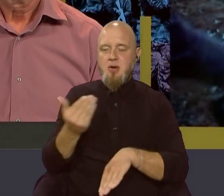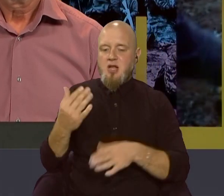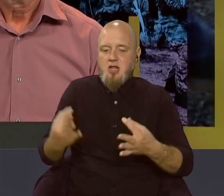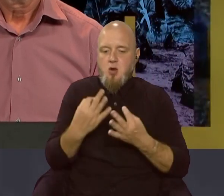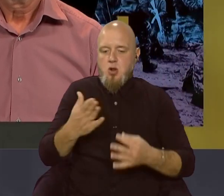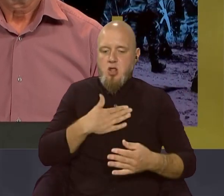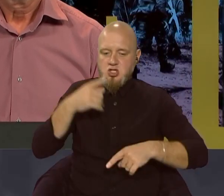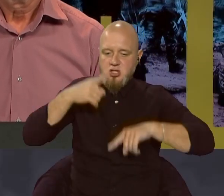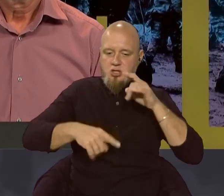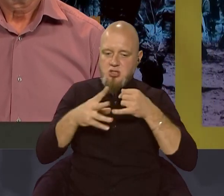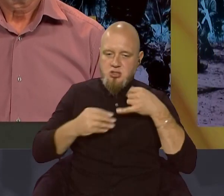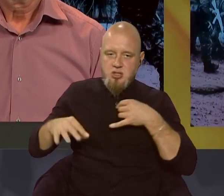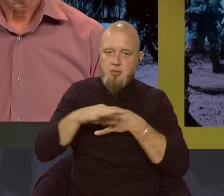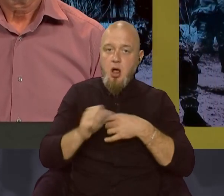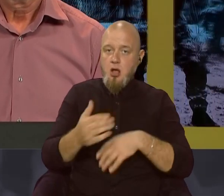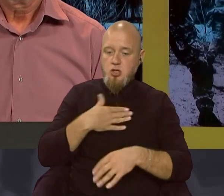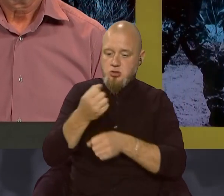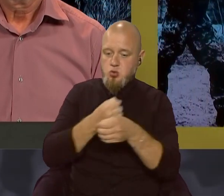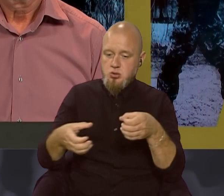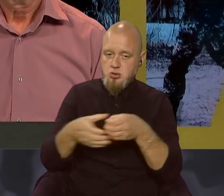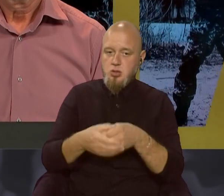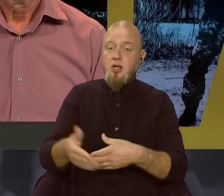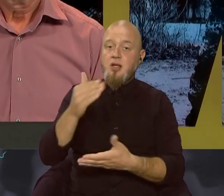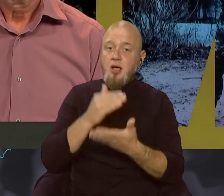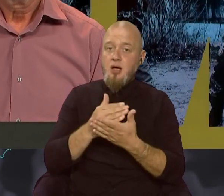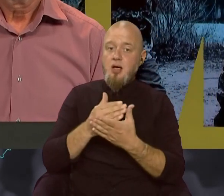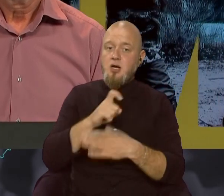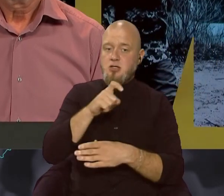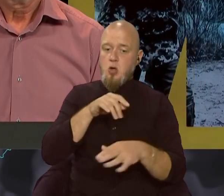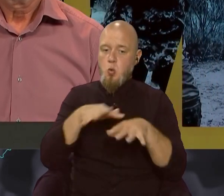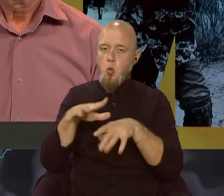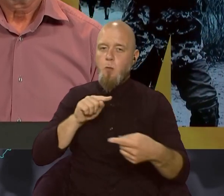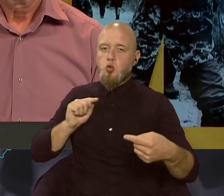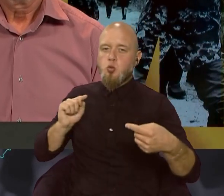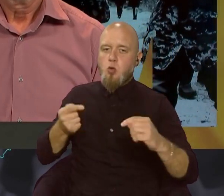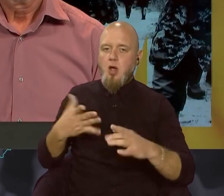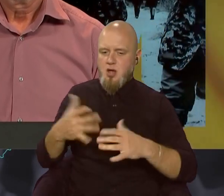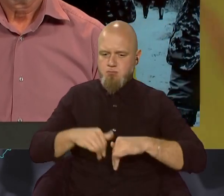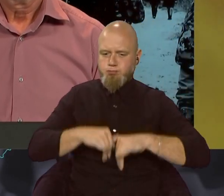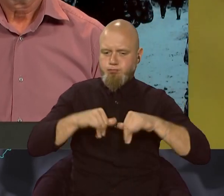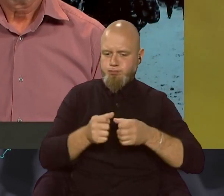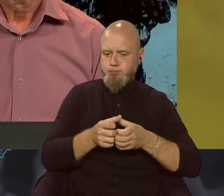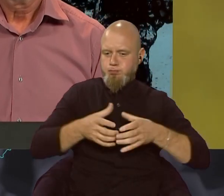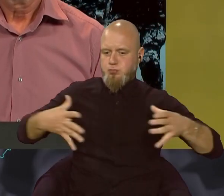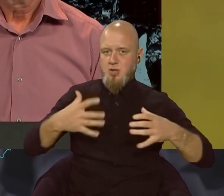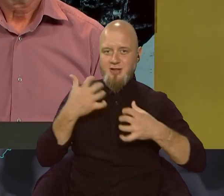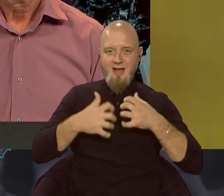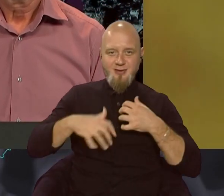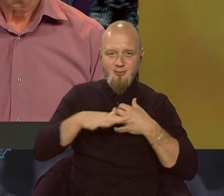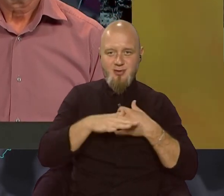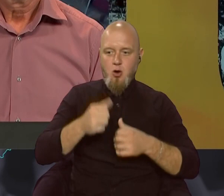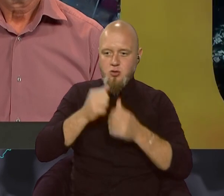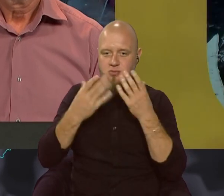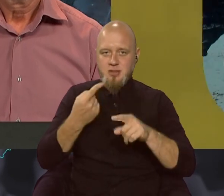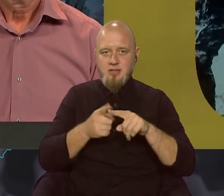на нашій рідній землі, а наші Збройні Сили якраз з рухом супротиву, який все посилюється на Херсонщині, і з кожним днем